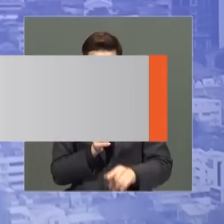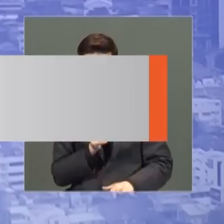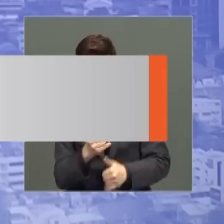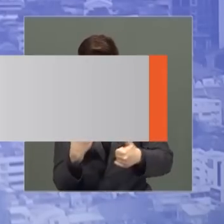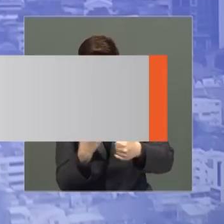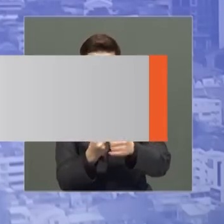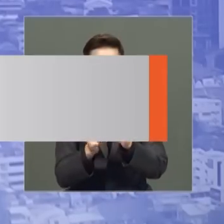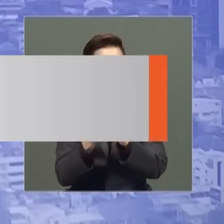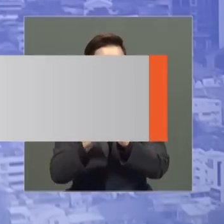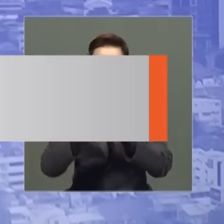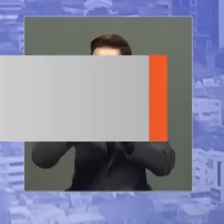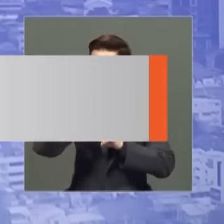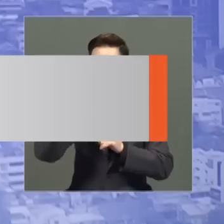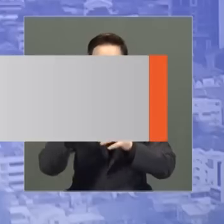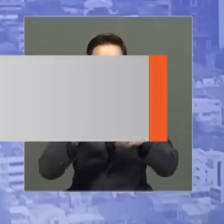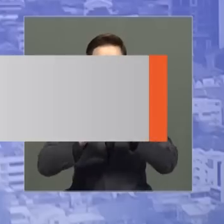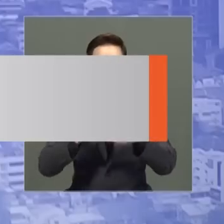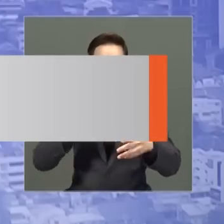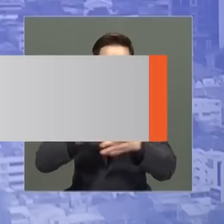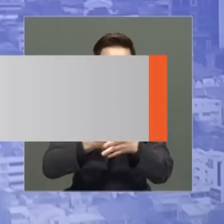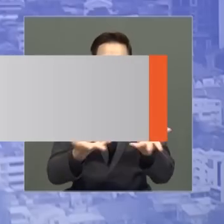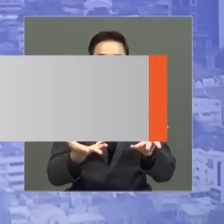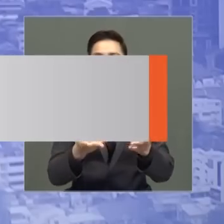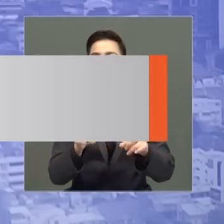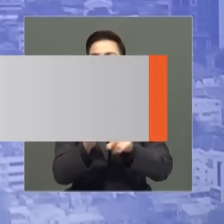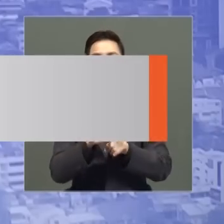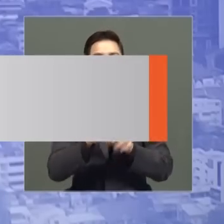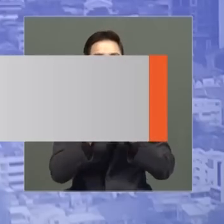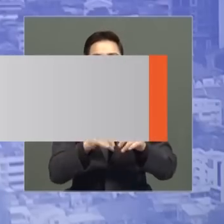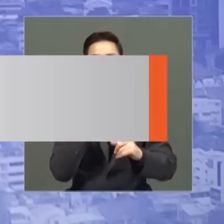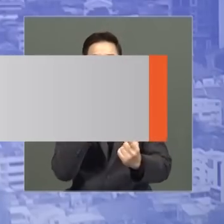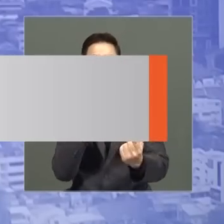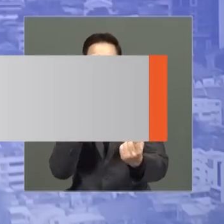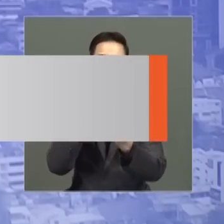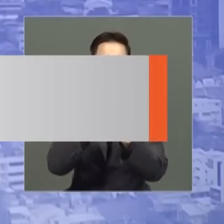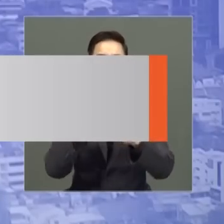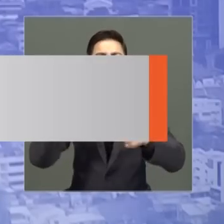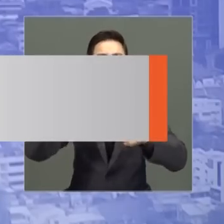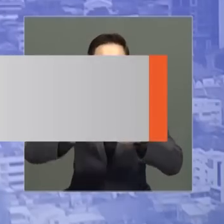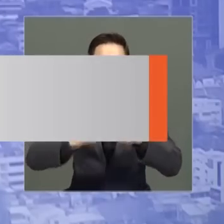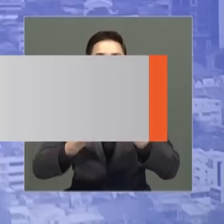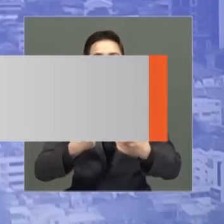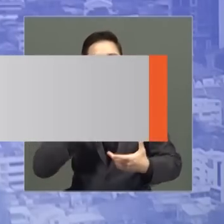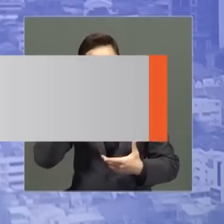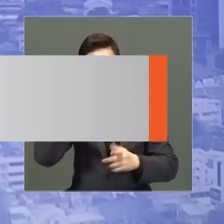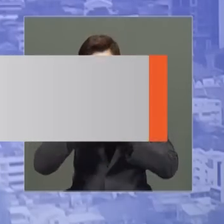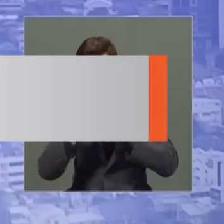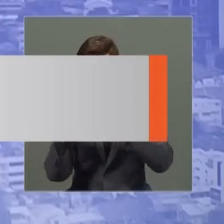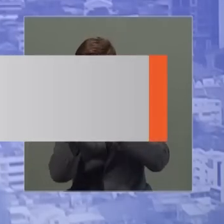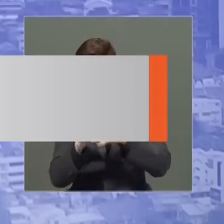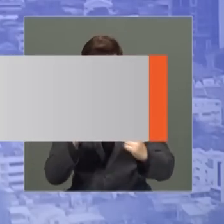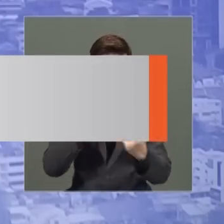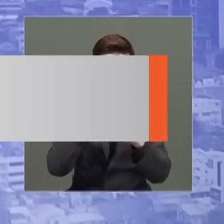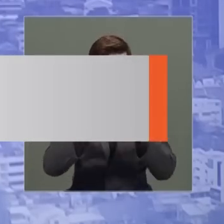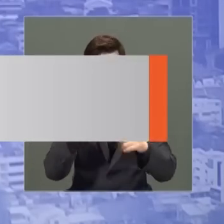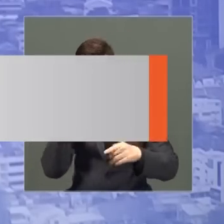ค่ะอะไรก็ตามที่อาจจะเป็นอุปสรรคจะทำให้พี่น้องประชาชนเข้าถึงโดยยากเนี่ยอันนี้เราเอามาพูดคุยกันหมดเลยนะคะ